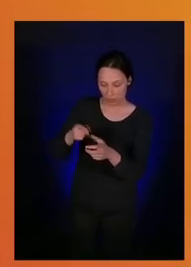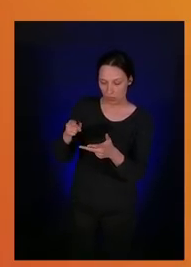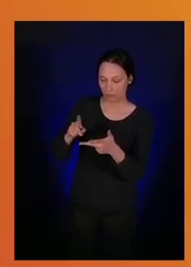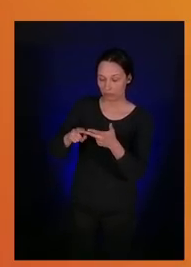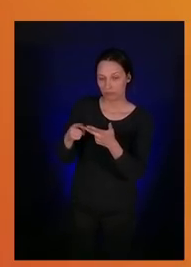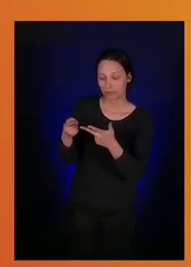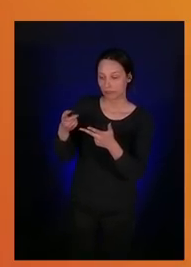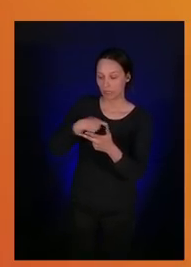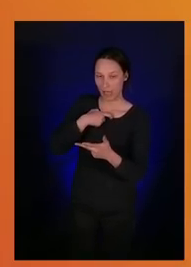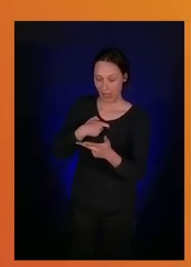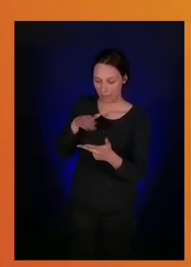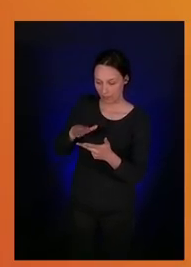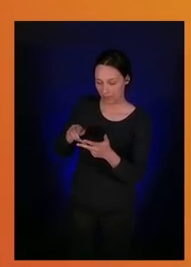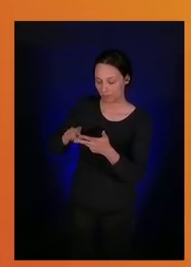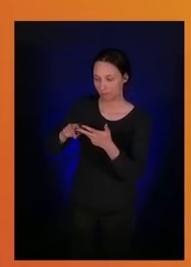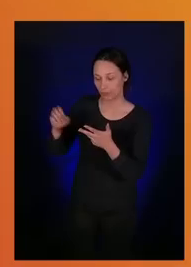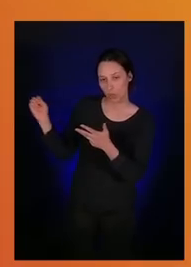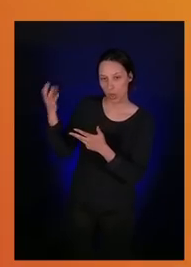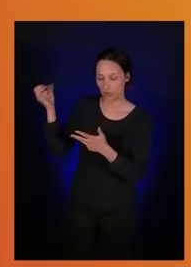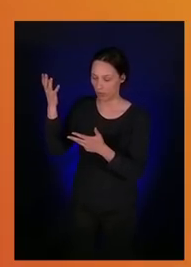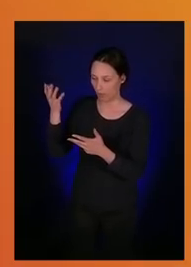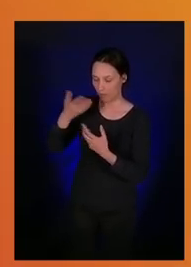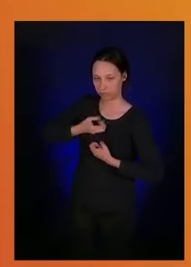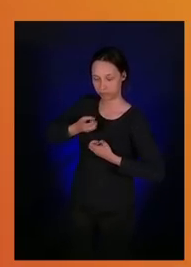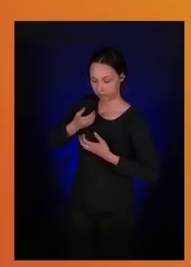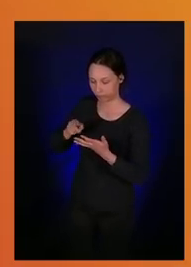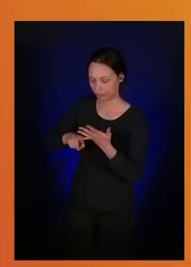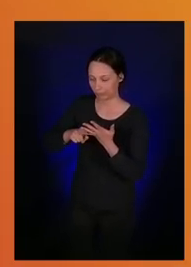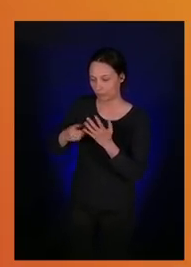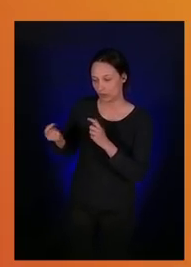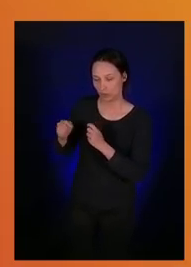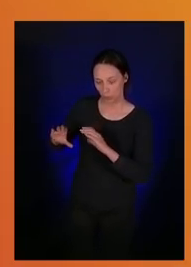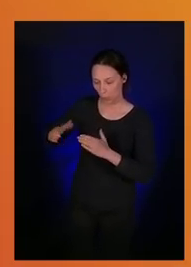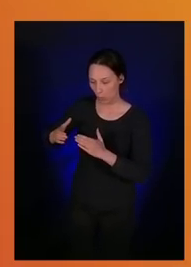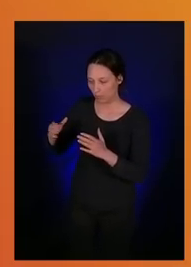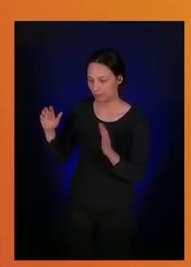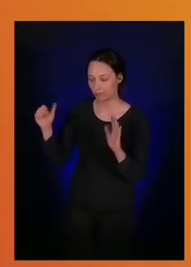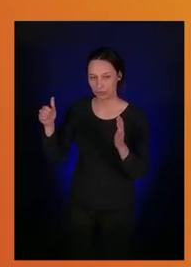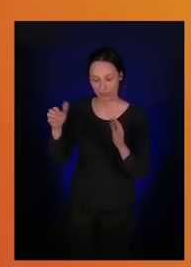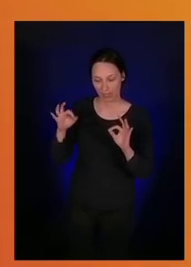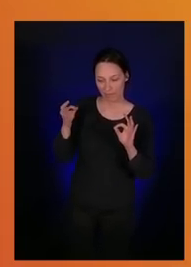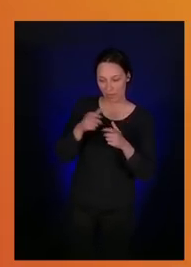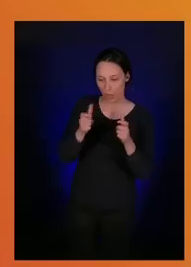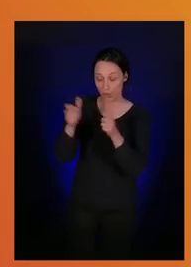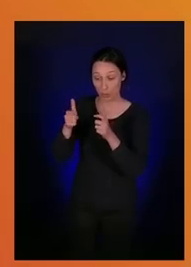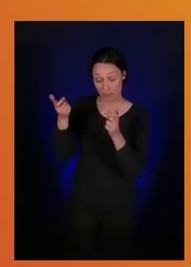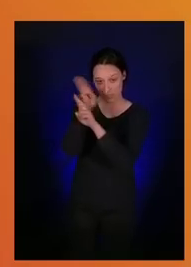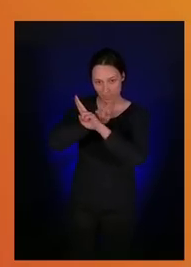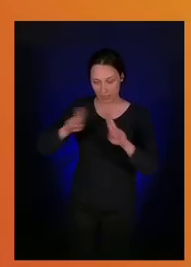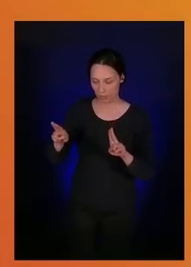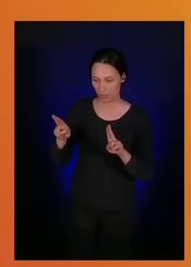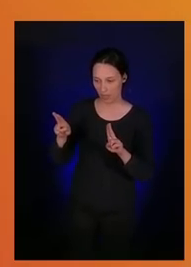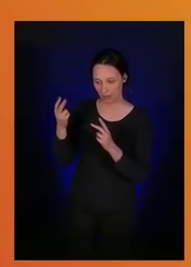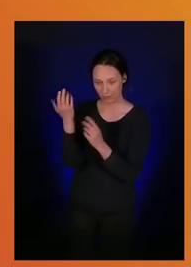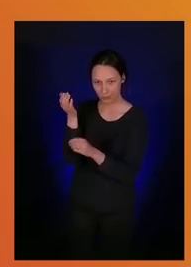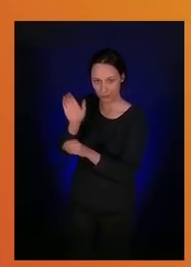la reconnaissance de l'action de groupe, la mise en place du devoir de vigilance pour les multinationales. Ce volet aborde aussi